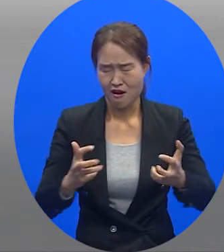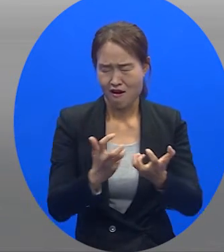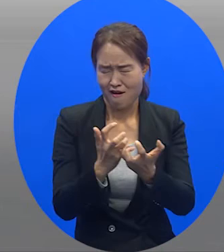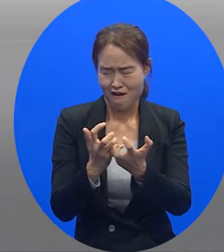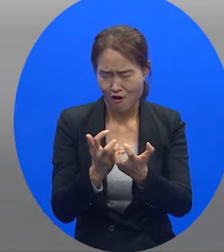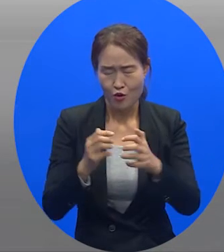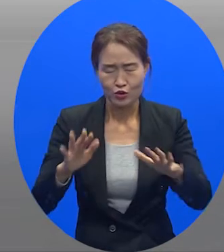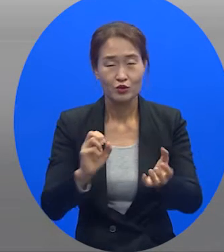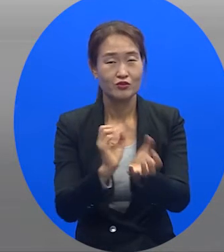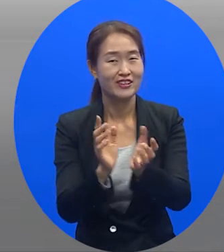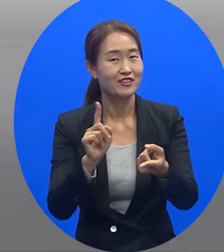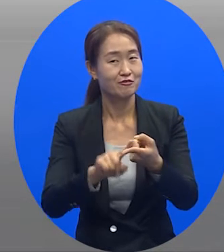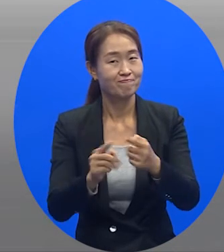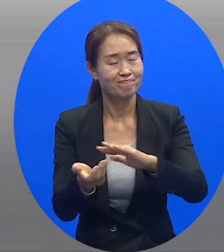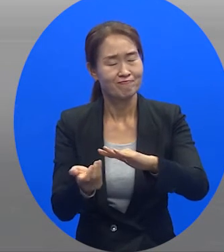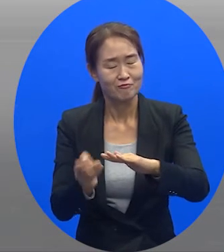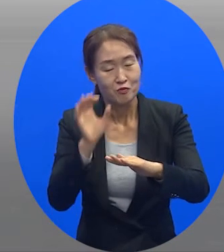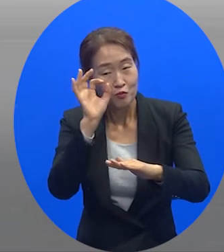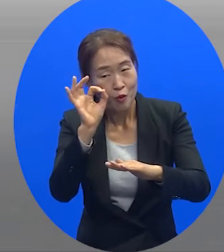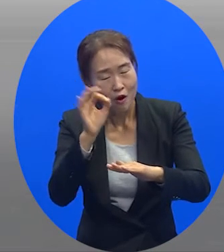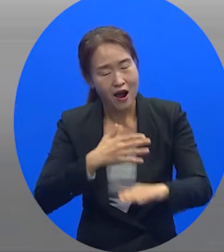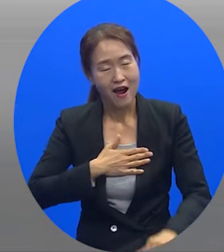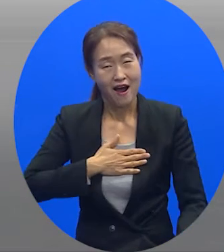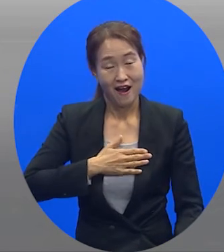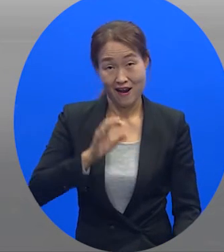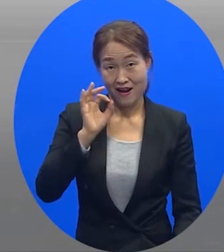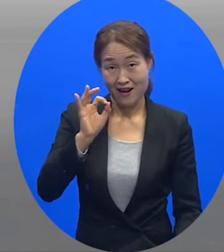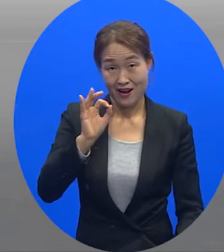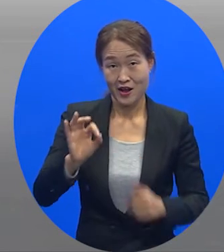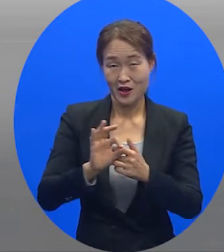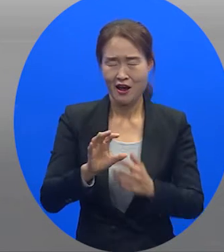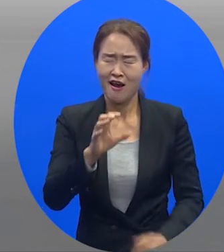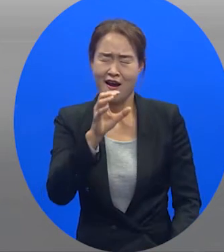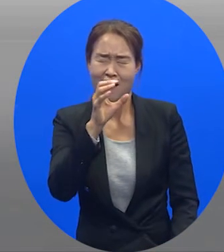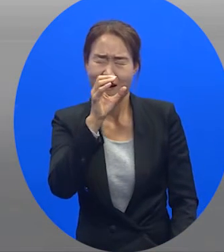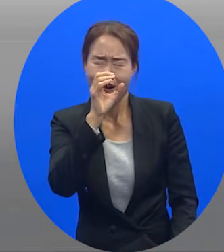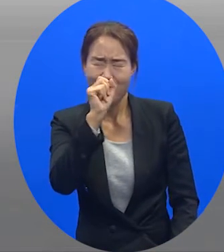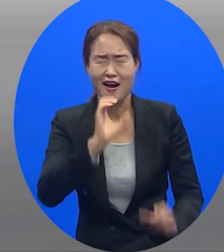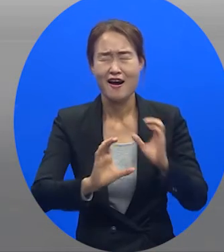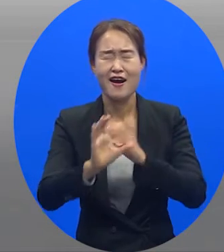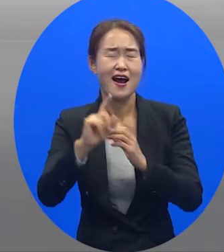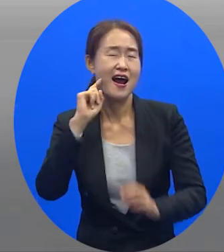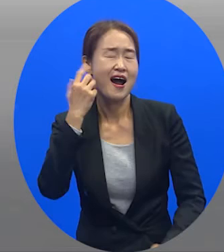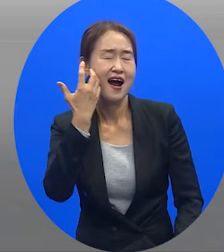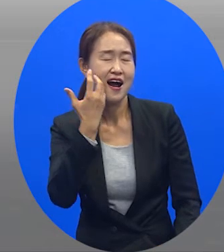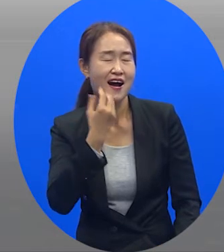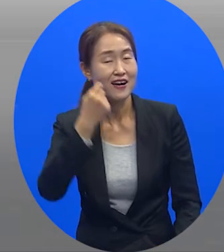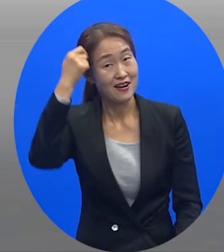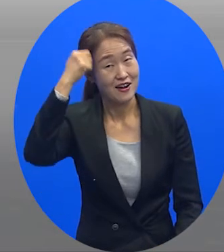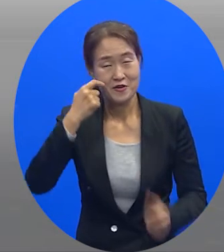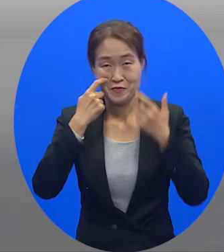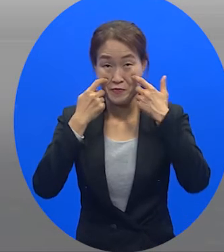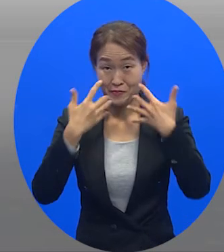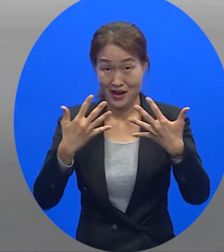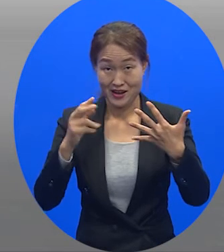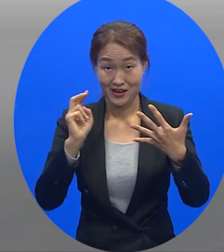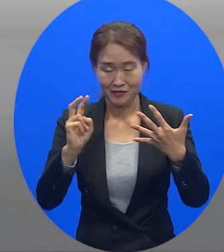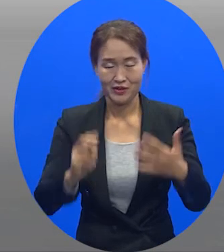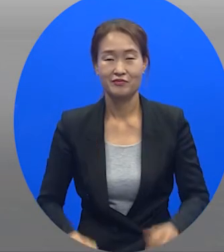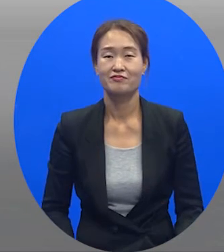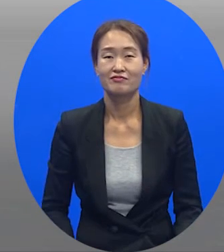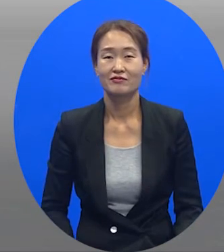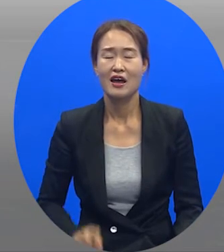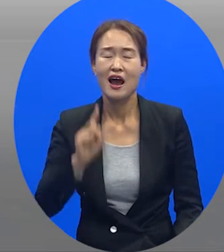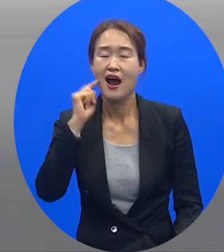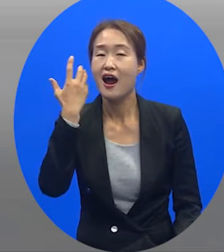오늘 소개해드린 가을꽃을 미리 알고 감상하신다면 운치가 한층 아름답게 느껴지지 않을까요?